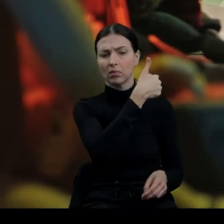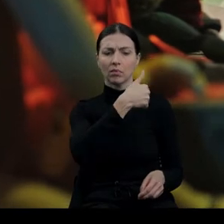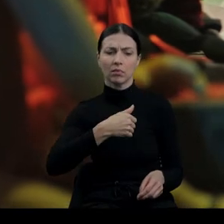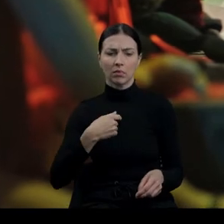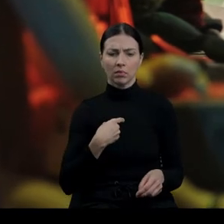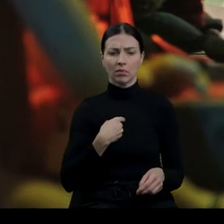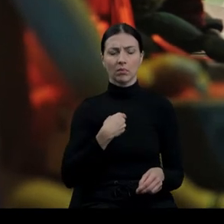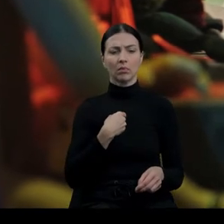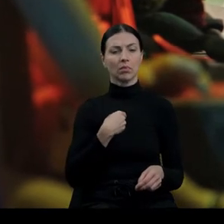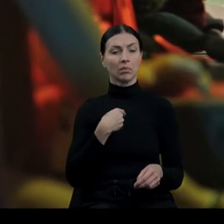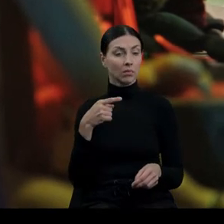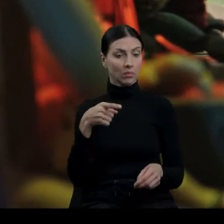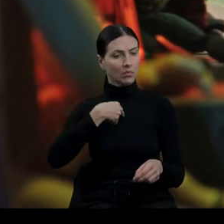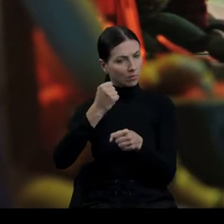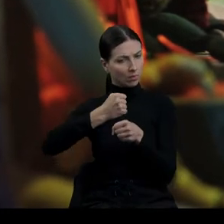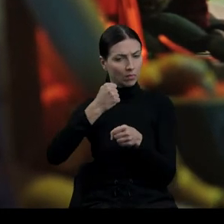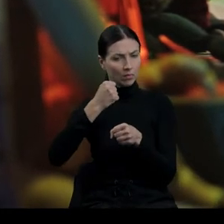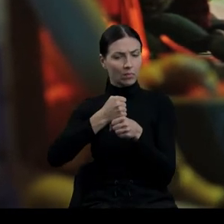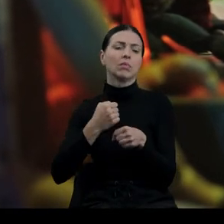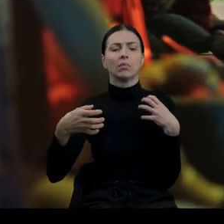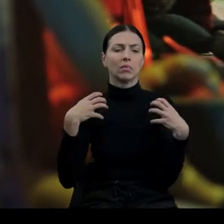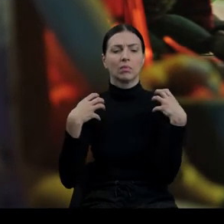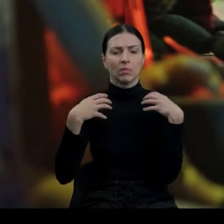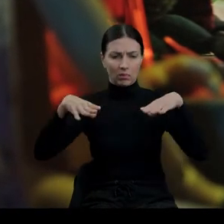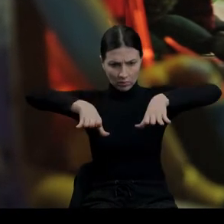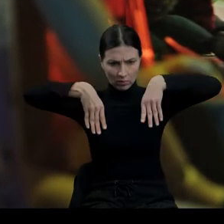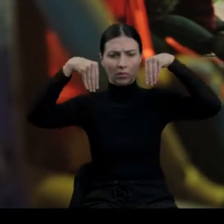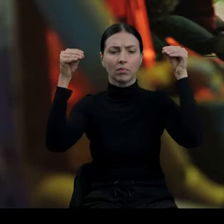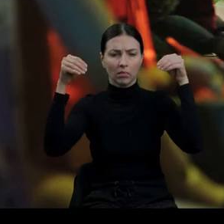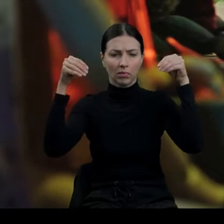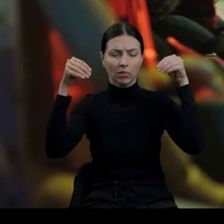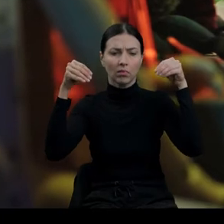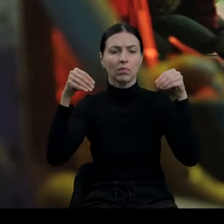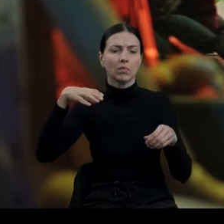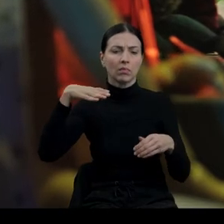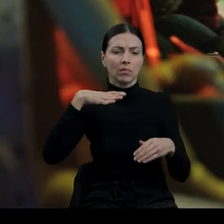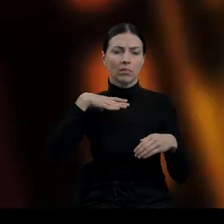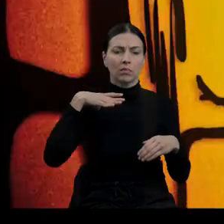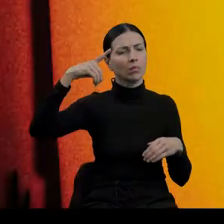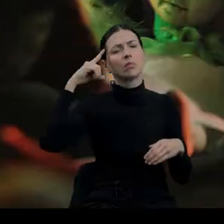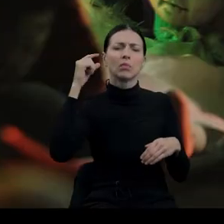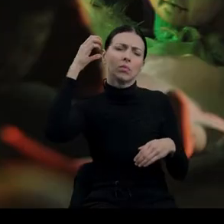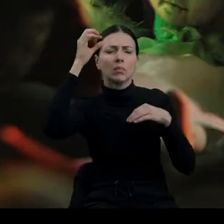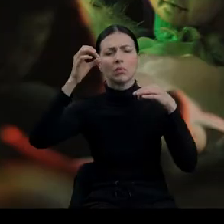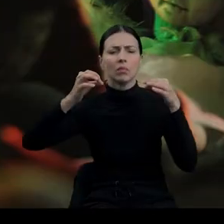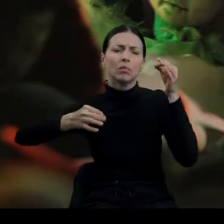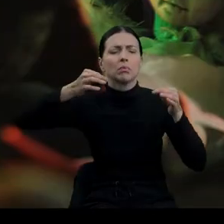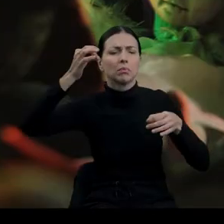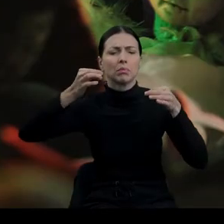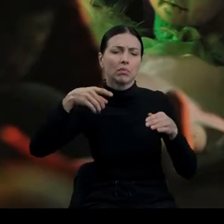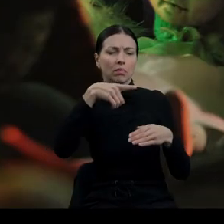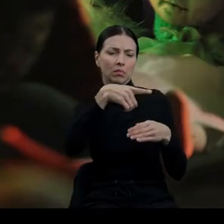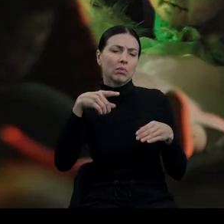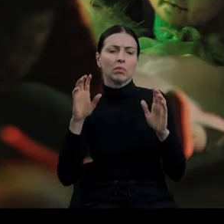drugoplanowo. Kiedy robiłem teatr, to on był pierwszy. A kiedy malowałem obraz, to on był pierwszy. Od